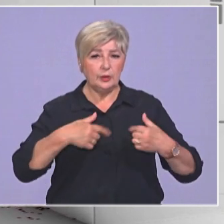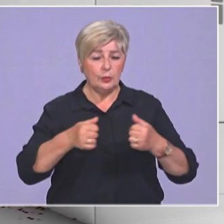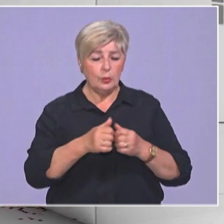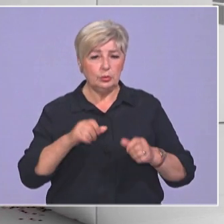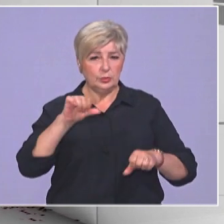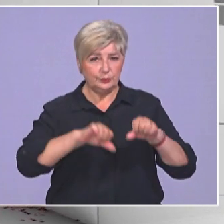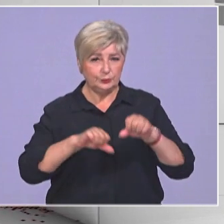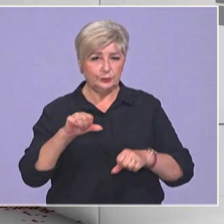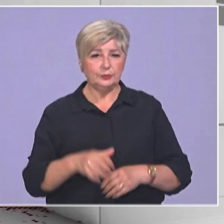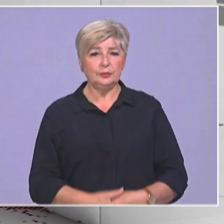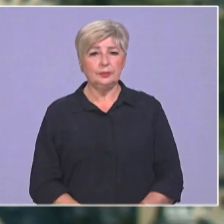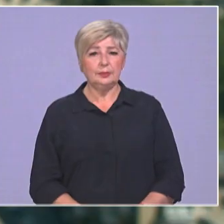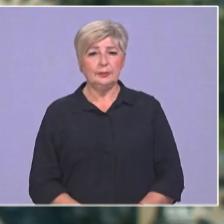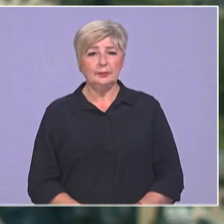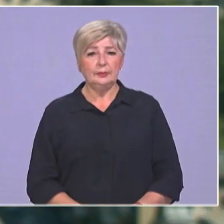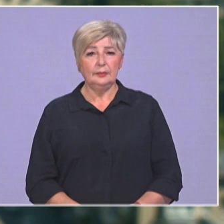схеми.